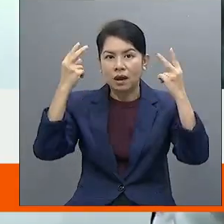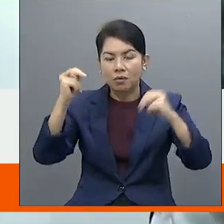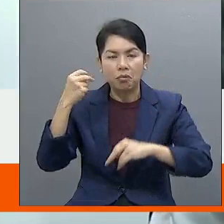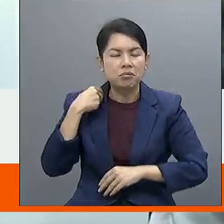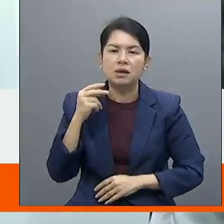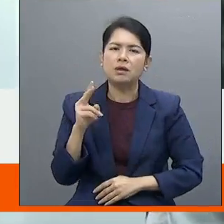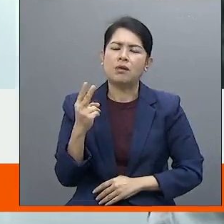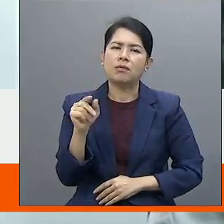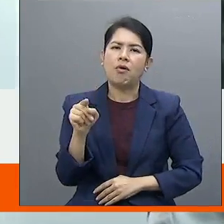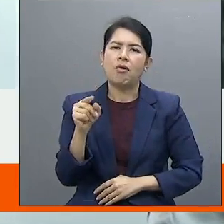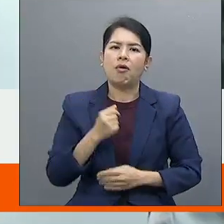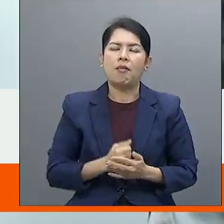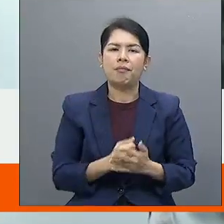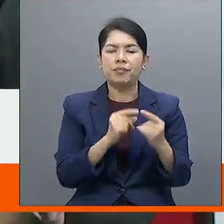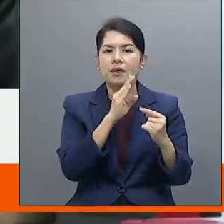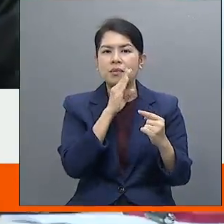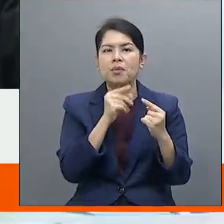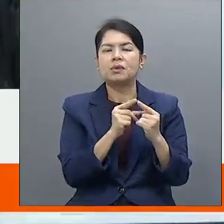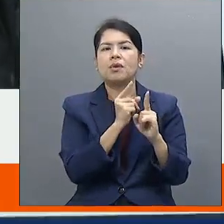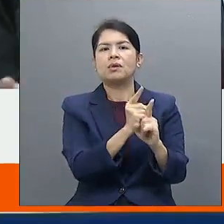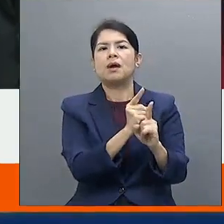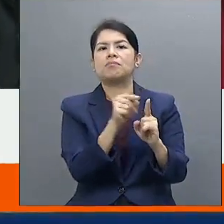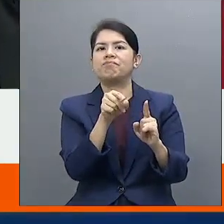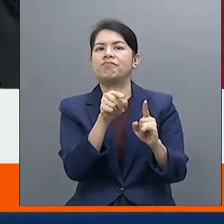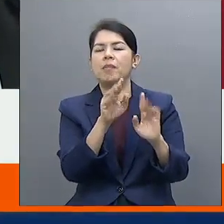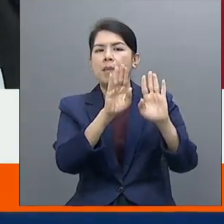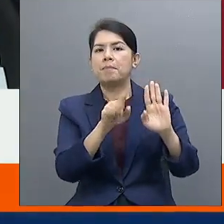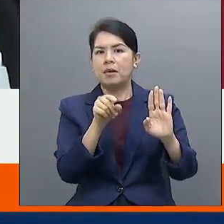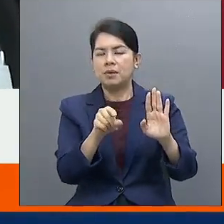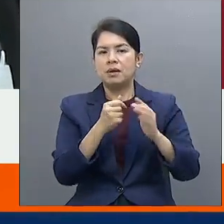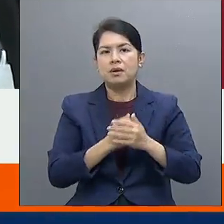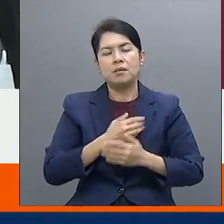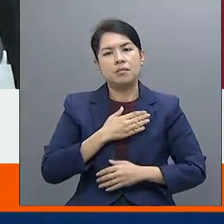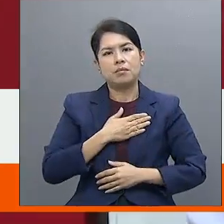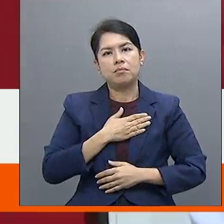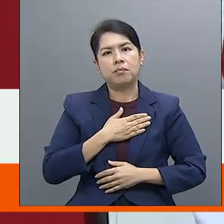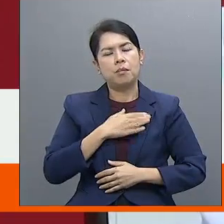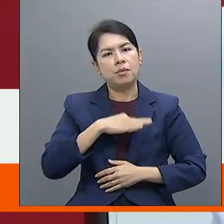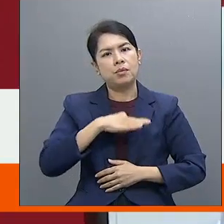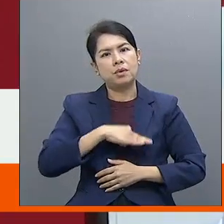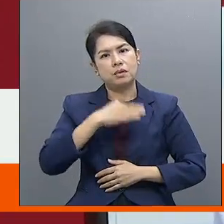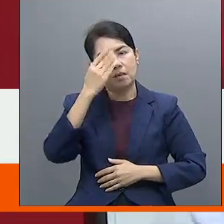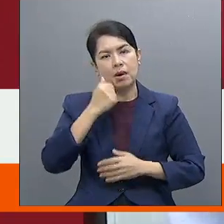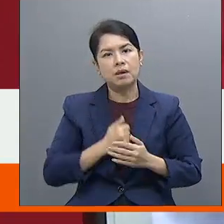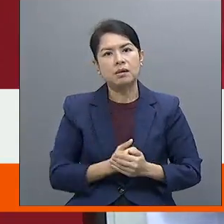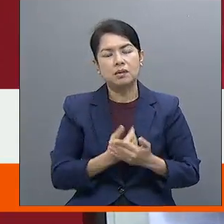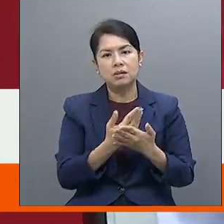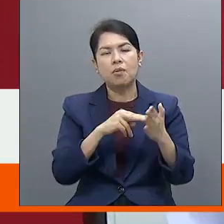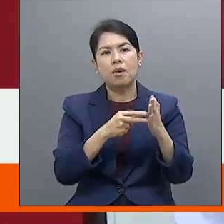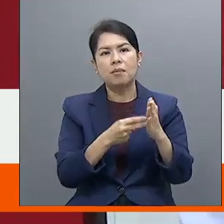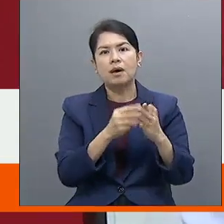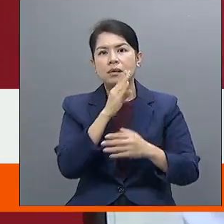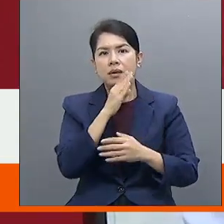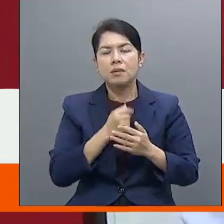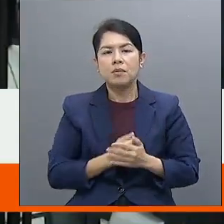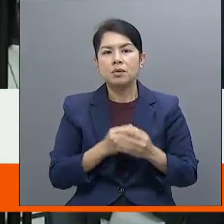ถ้าเพื่อไทยเป็นอย่างนี้นะผมถอนตัวเลยนะ ถ้าไม่ให้ตำแหน่งประธานสภาผมบอกผมไม่ได้กับคุณ